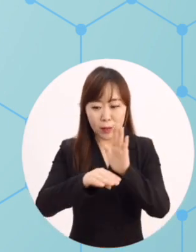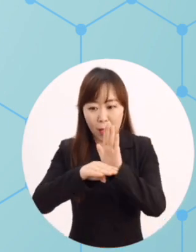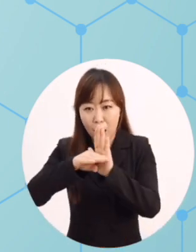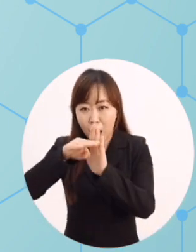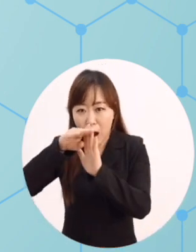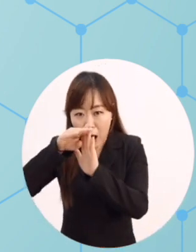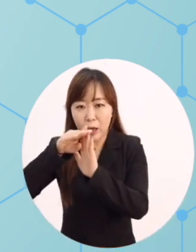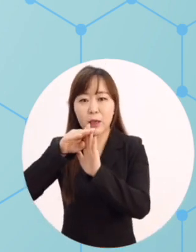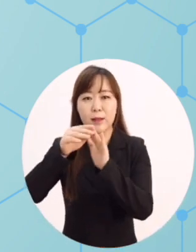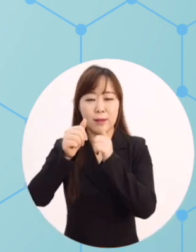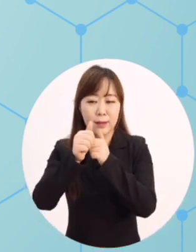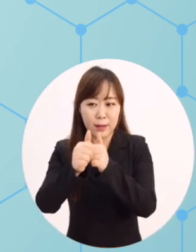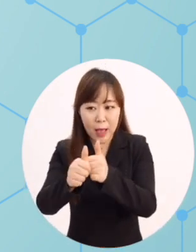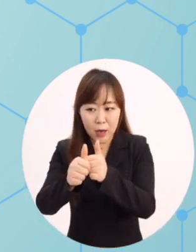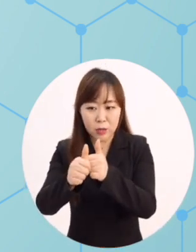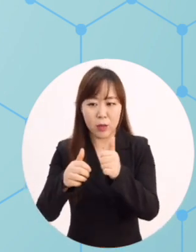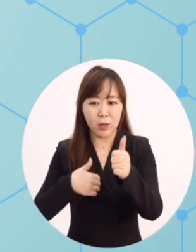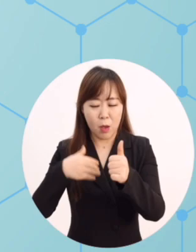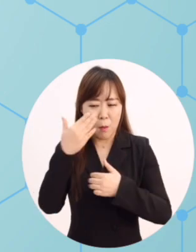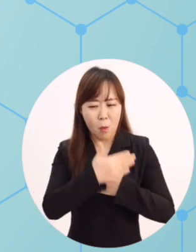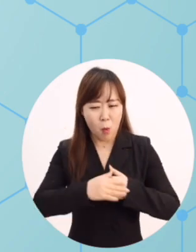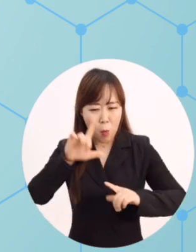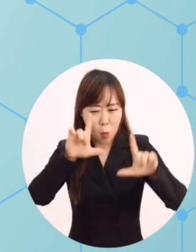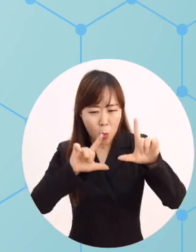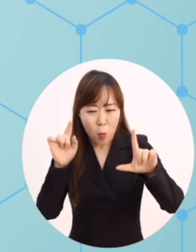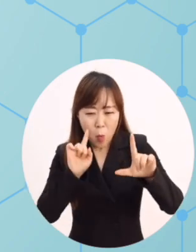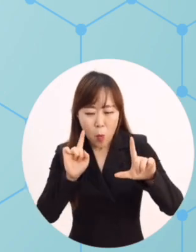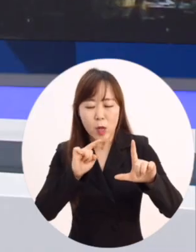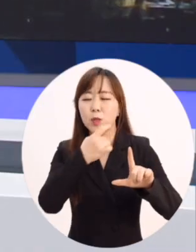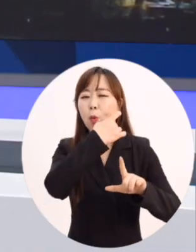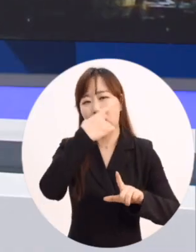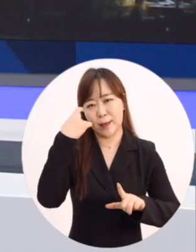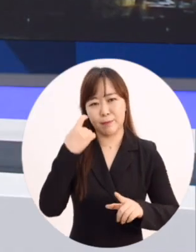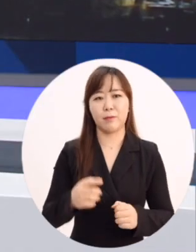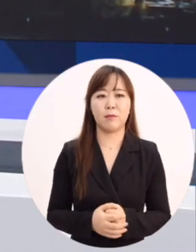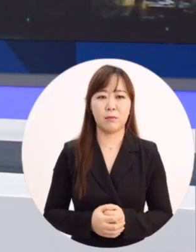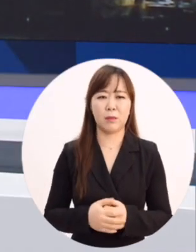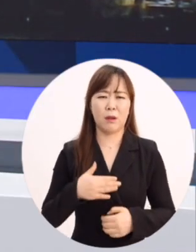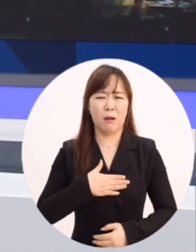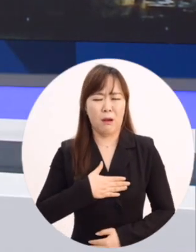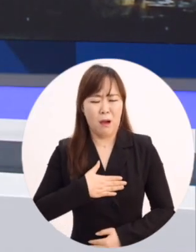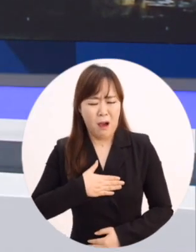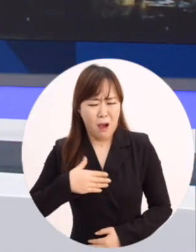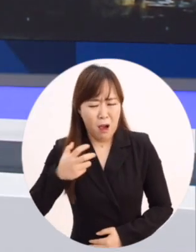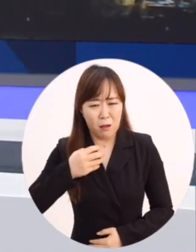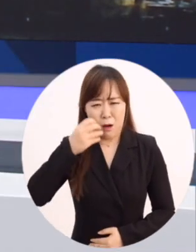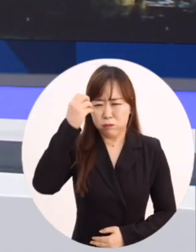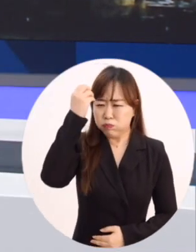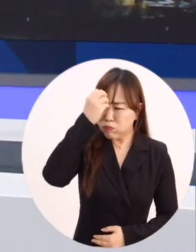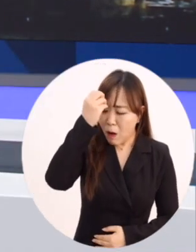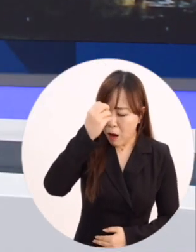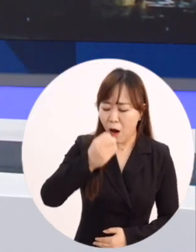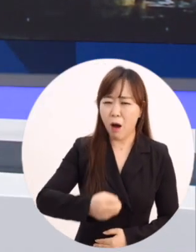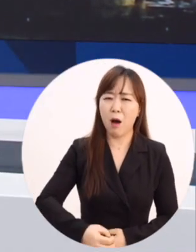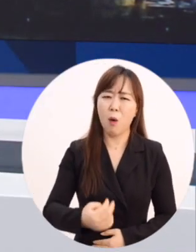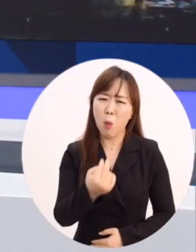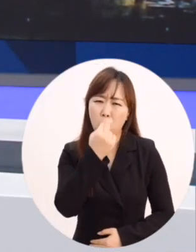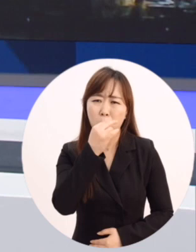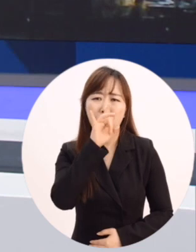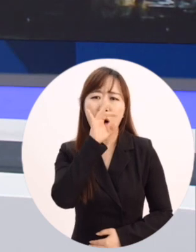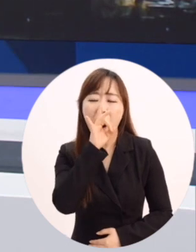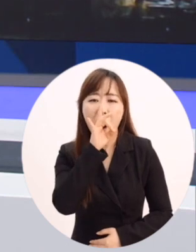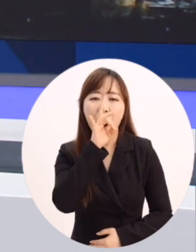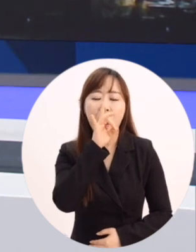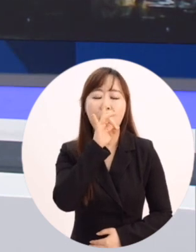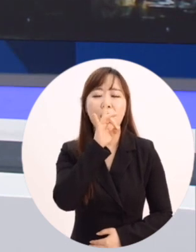단계에 머물면서 증상을 관찰하세요. 만약 가슴 통증이나 어지러움, 심한